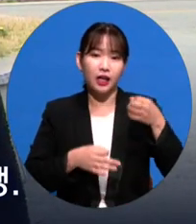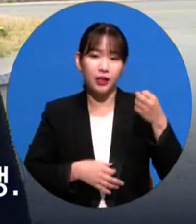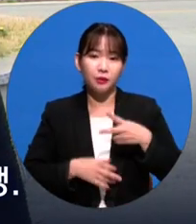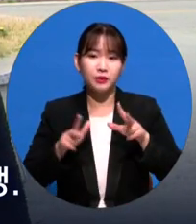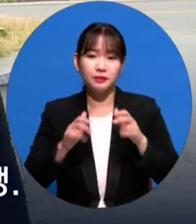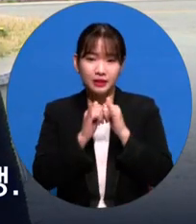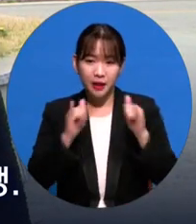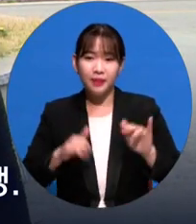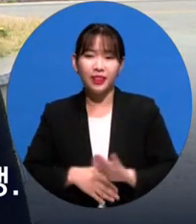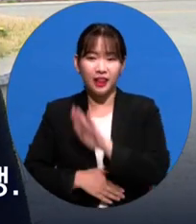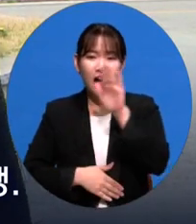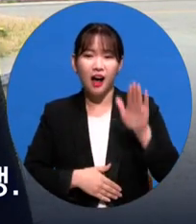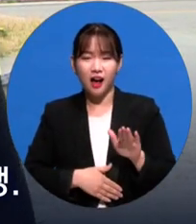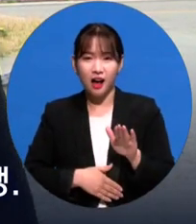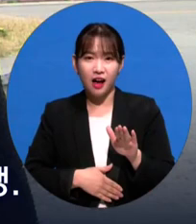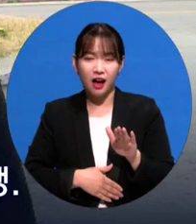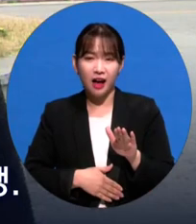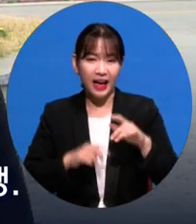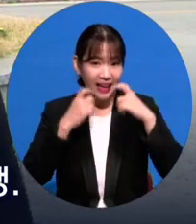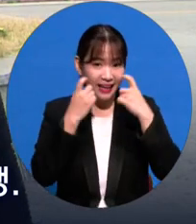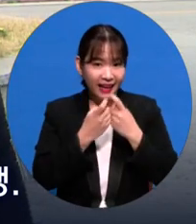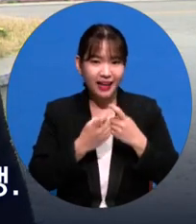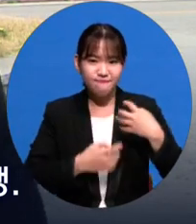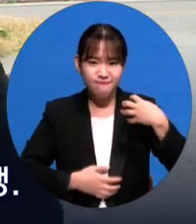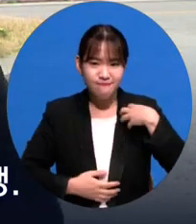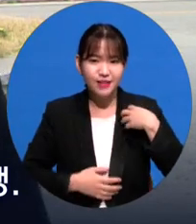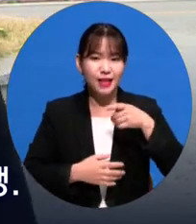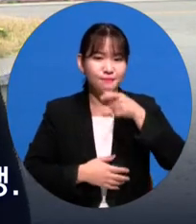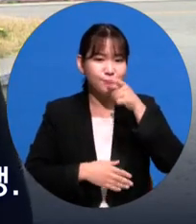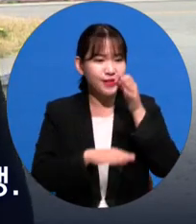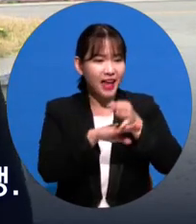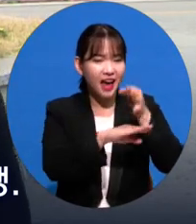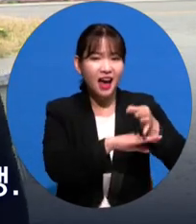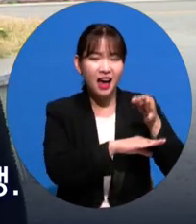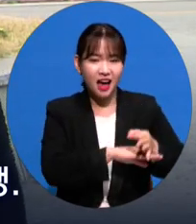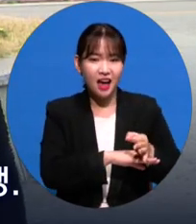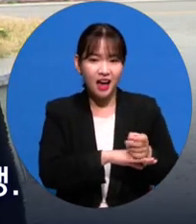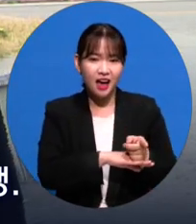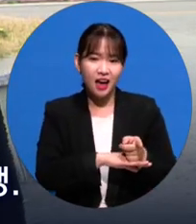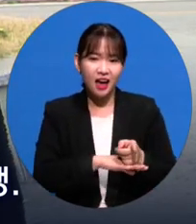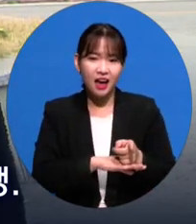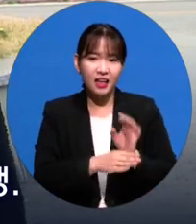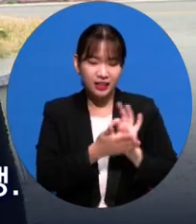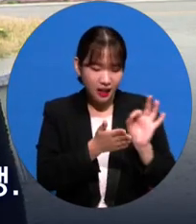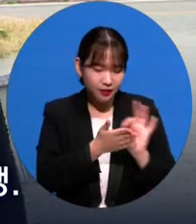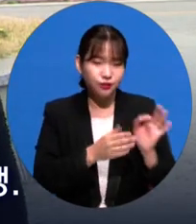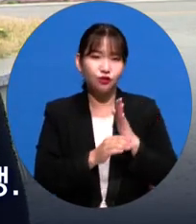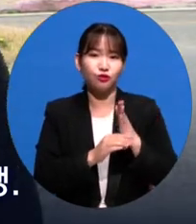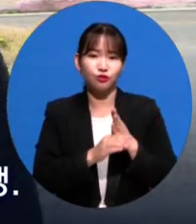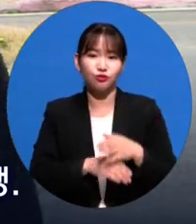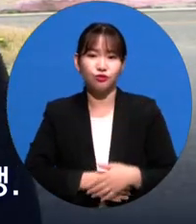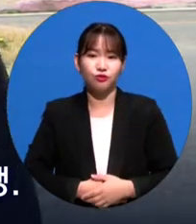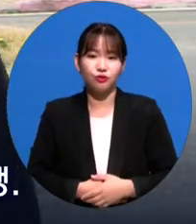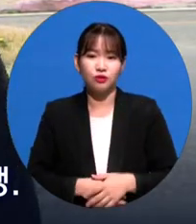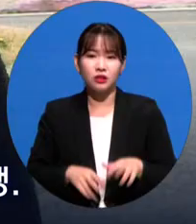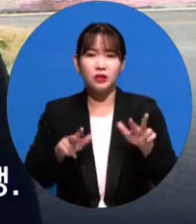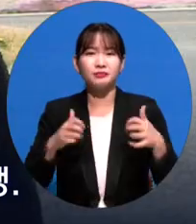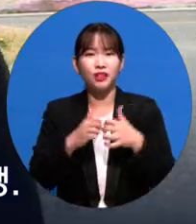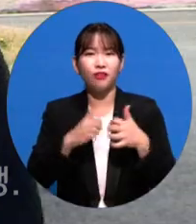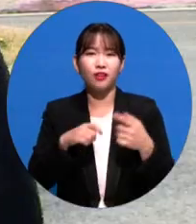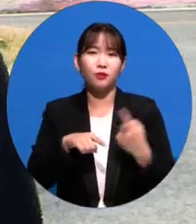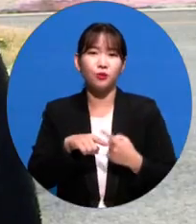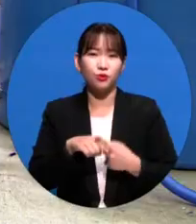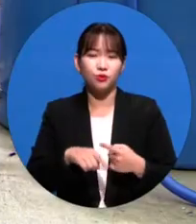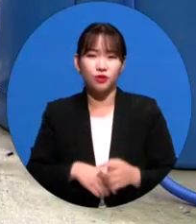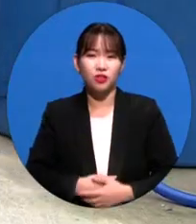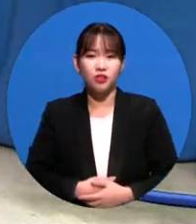지금 주민들도 전부 다 개인적으로 다 물통을 다 구입해서 지금 그렇게 쓰고 있는 실정이에요. 여기 전쟁이